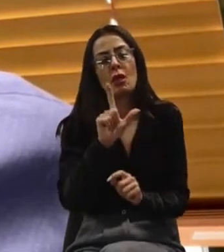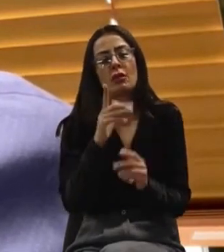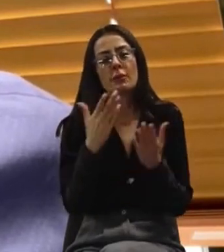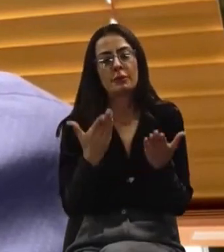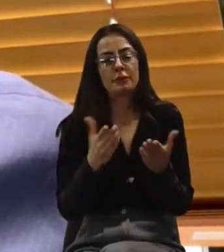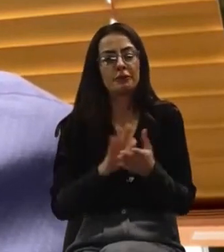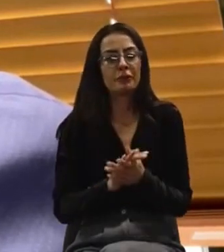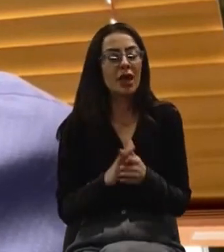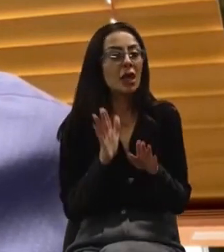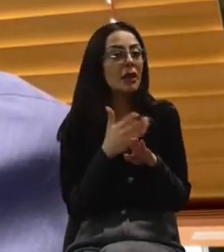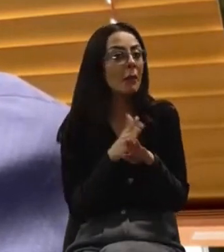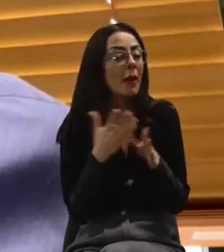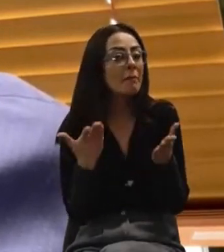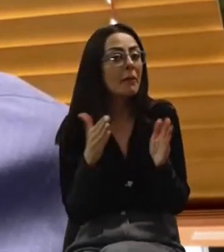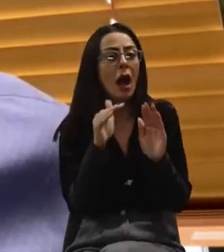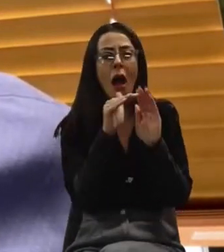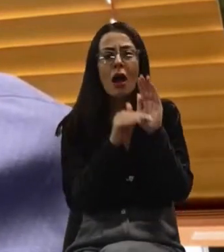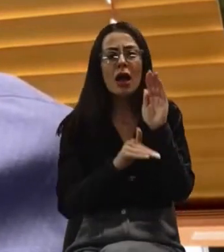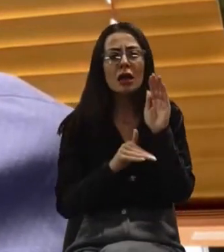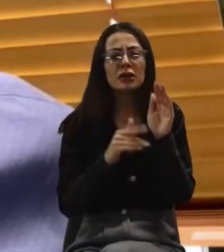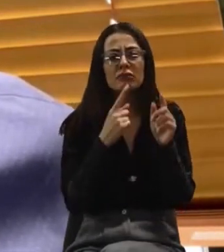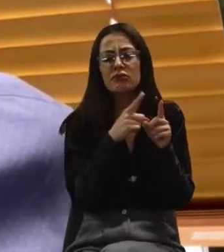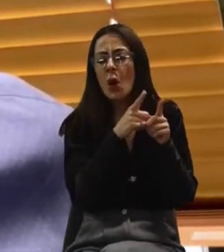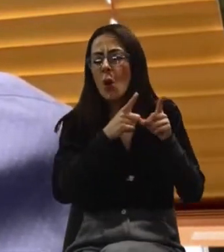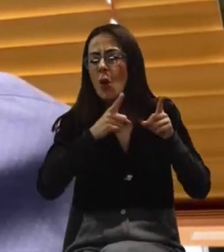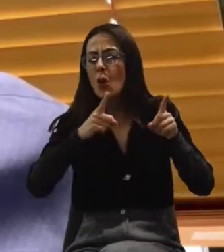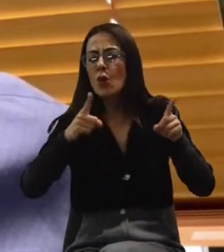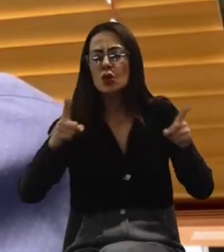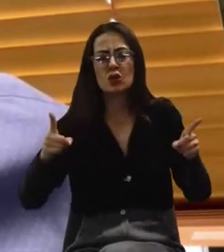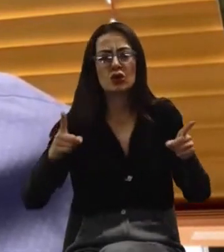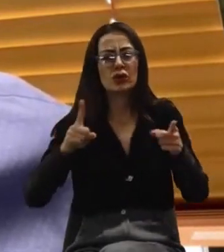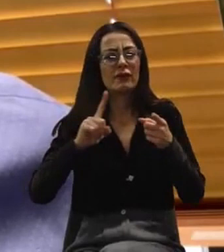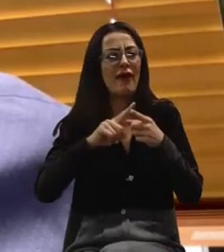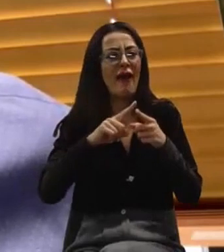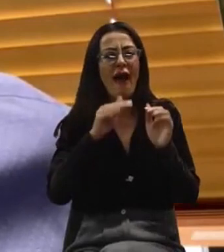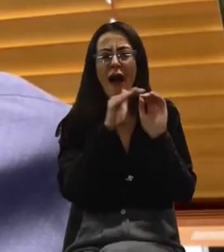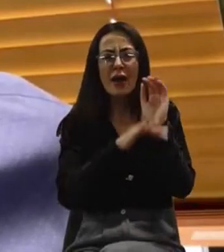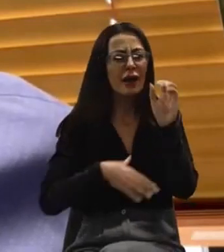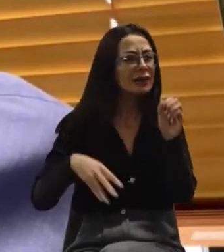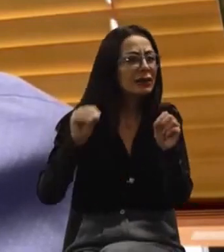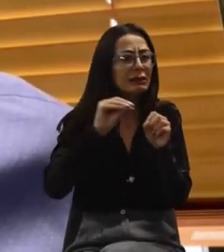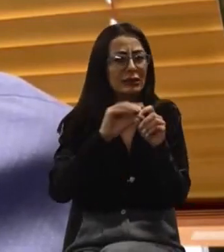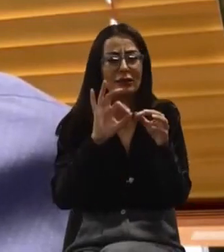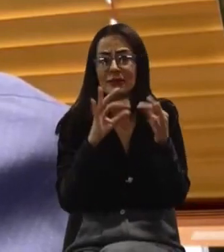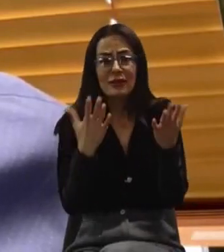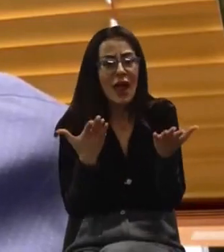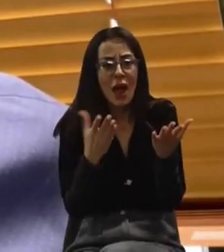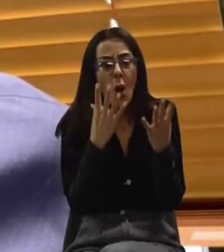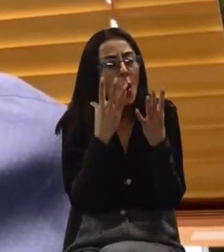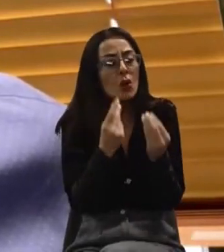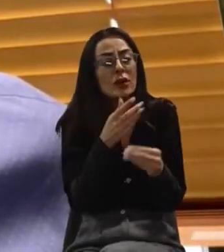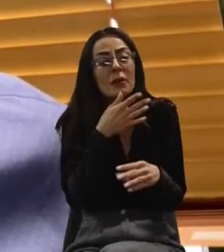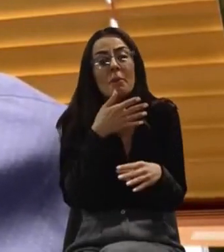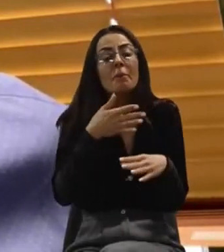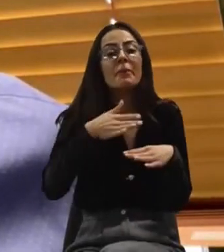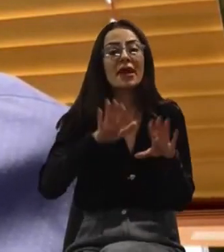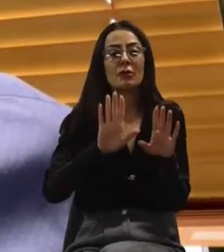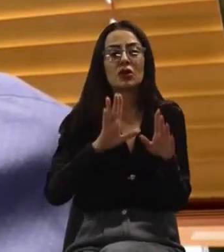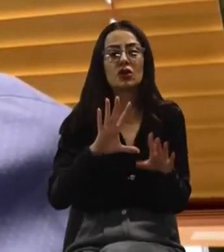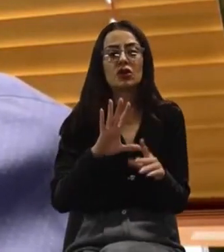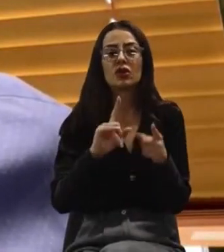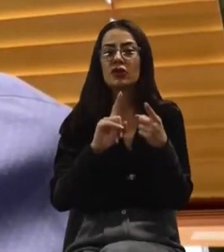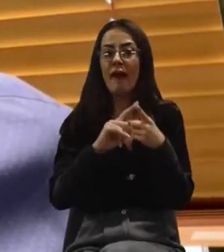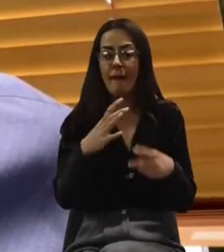hayat çok uzun ve hayatın size neler getireceğini bilemiyorsunuz ne kadar kendinizi